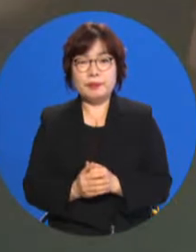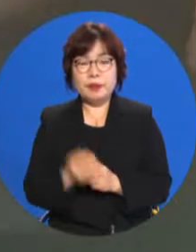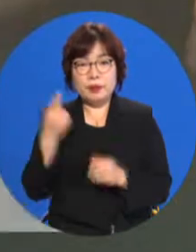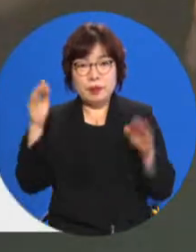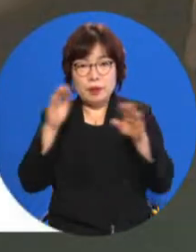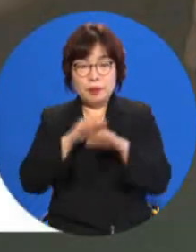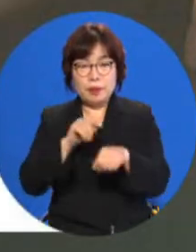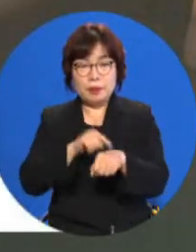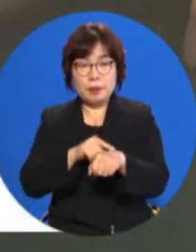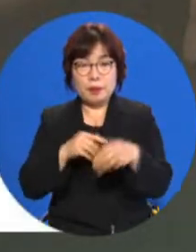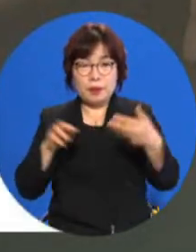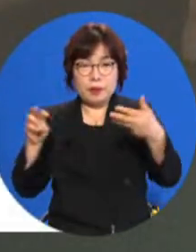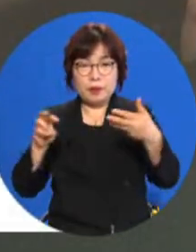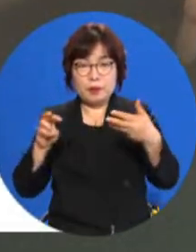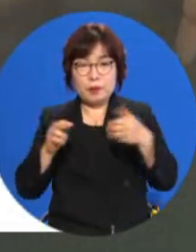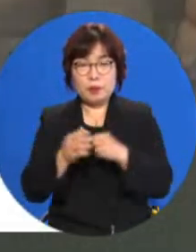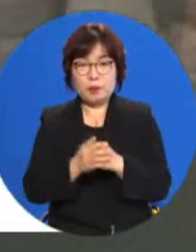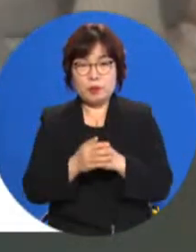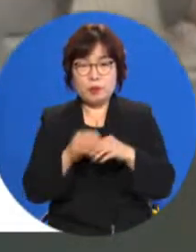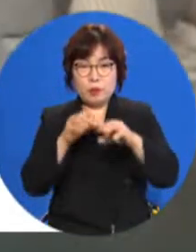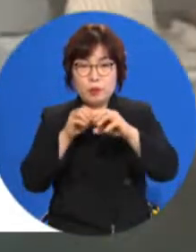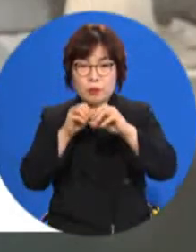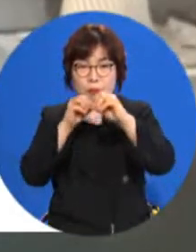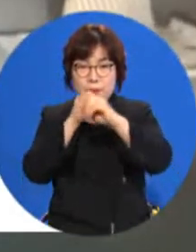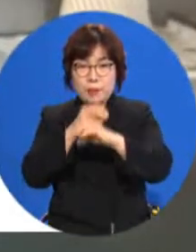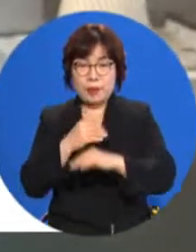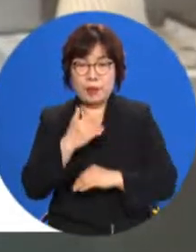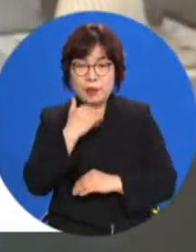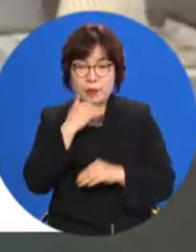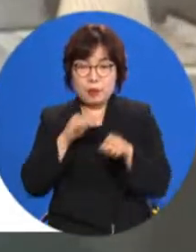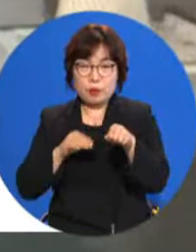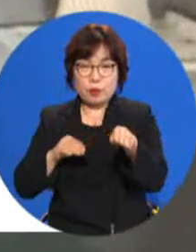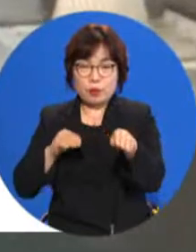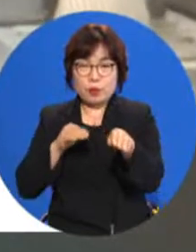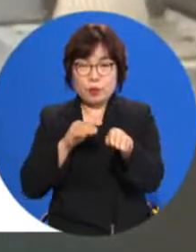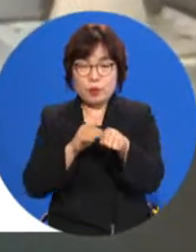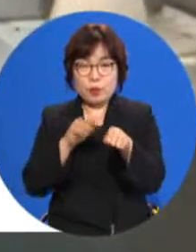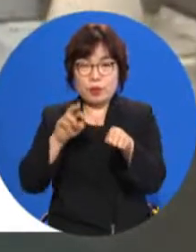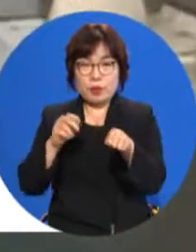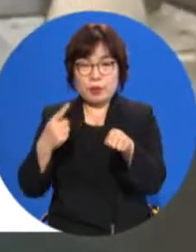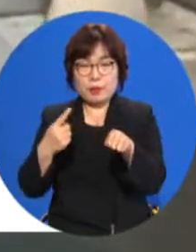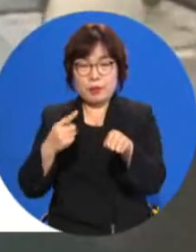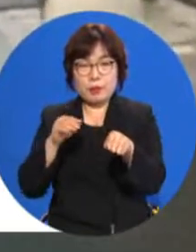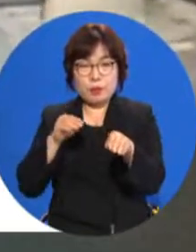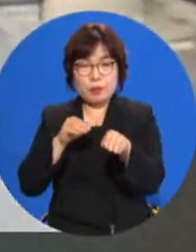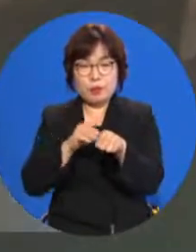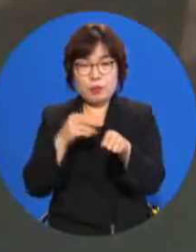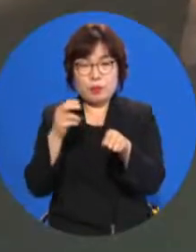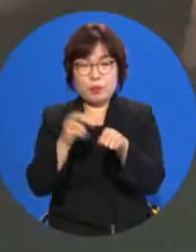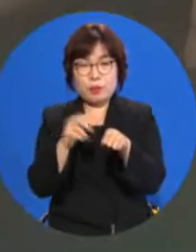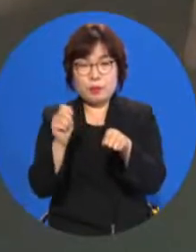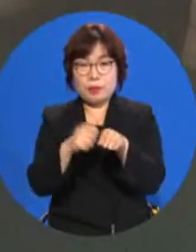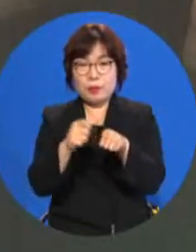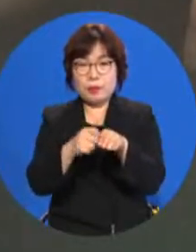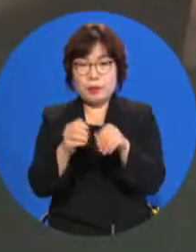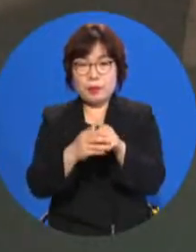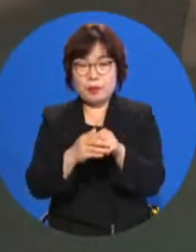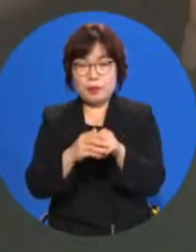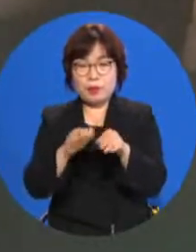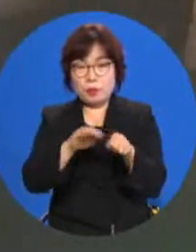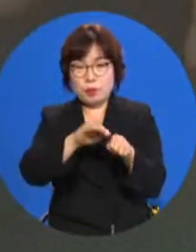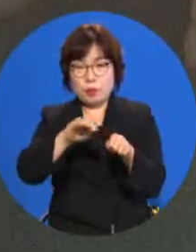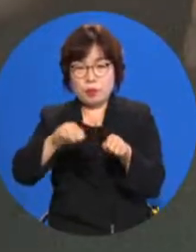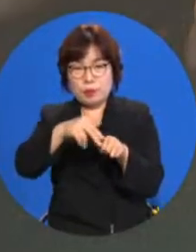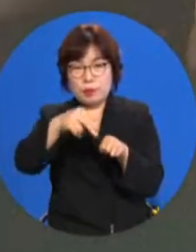어쨌 밤 8시 30분쯤 신호를 기다리던 운전자 심 모 씨의 차를 21살 김 모 씨가 두드립니다 이를 제지할